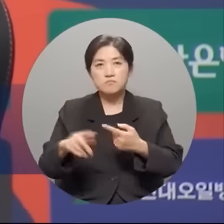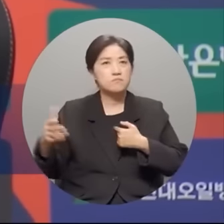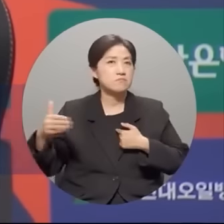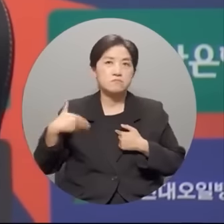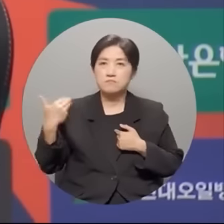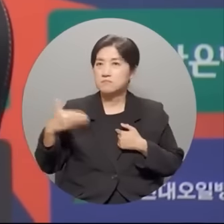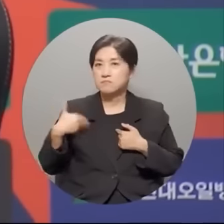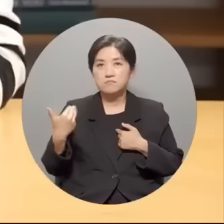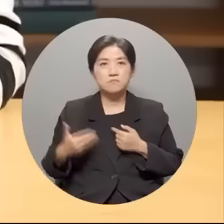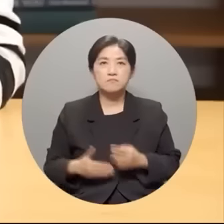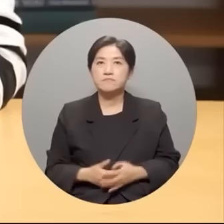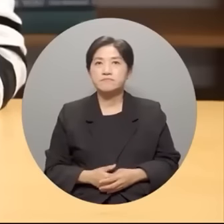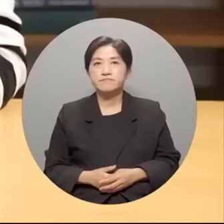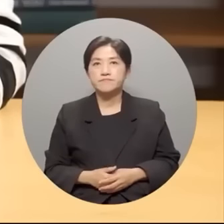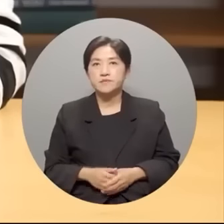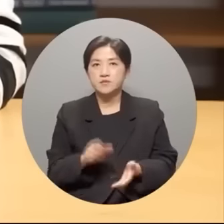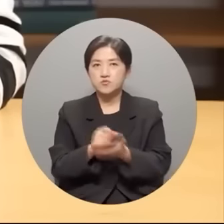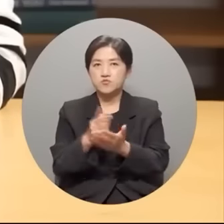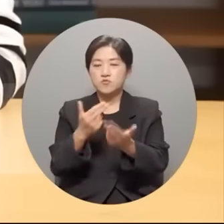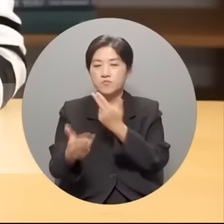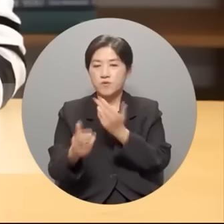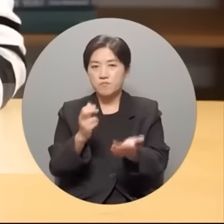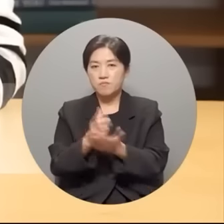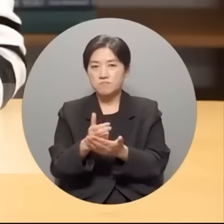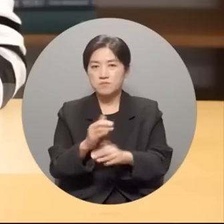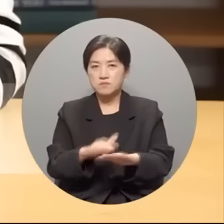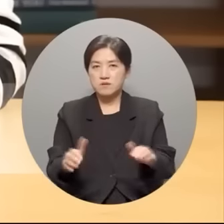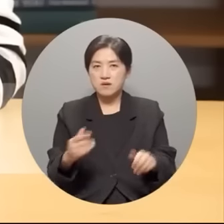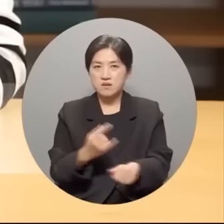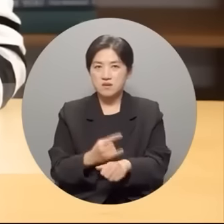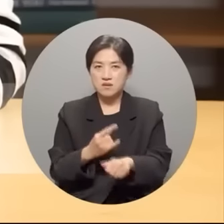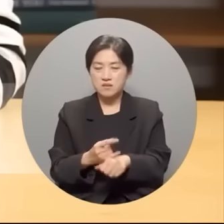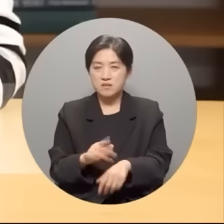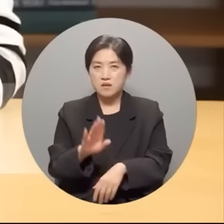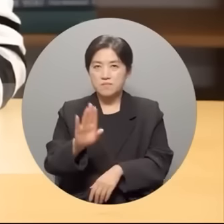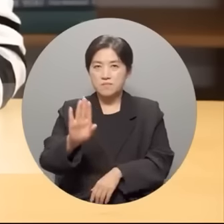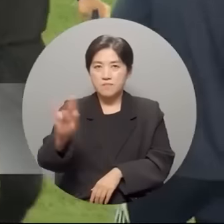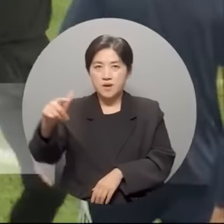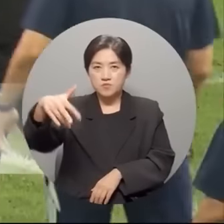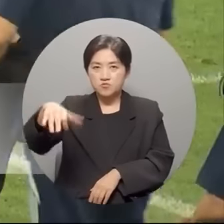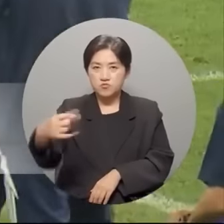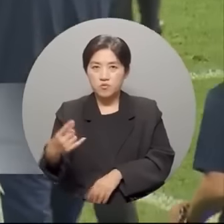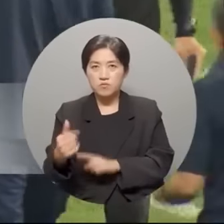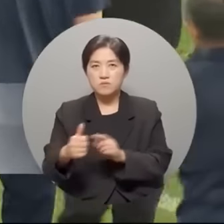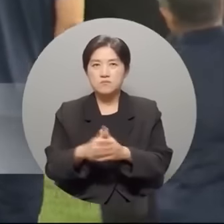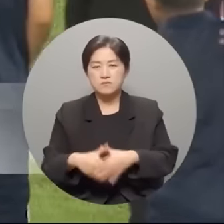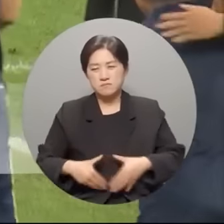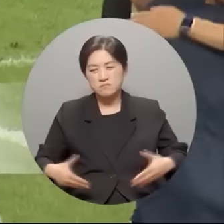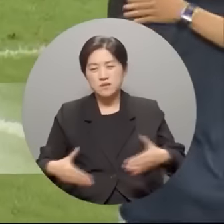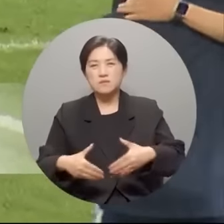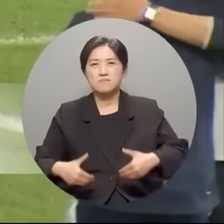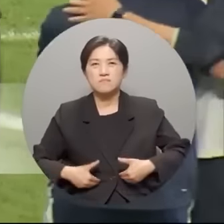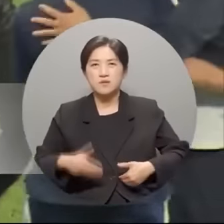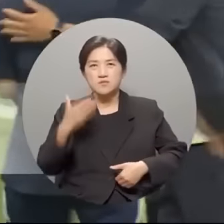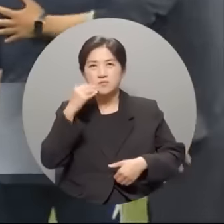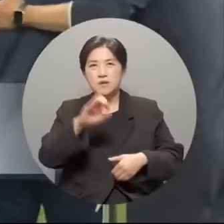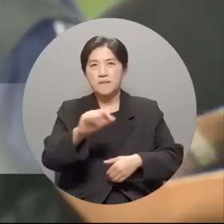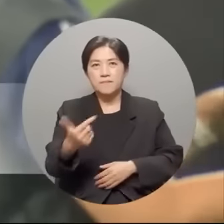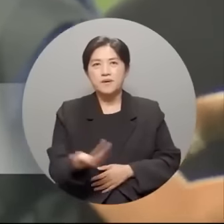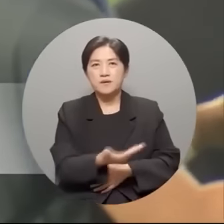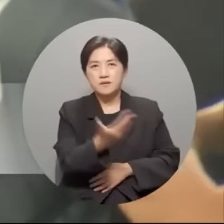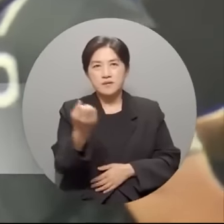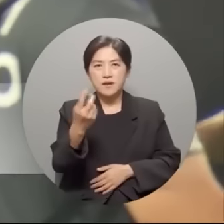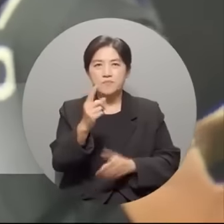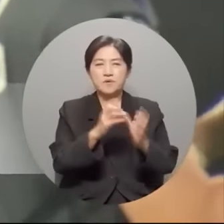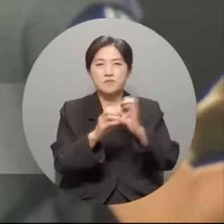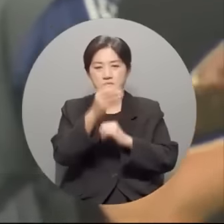거는 축구협회가 법적 대응을 검토하는 박주호 위원에 대해선 포용해야 한다며 울산 팬들에겐 다시